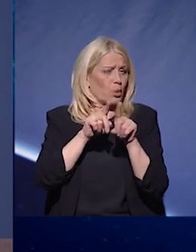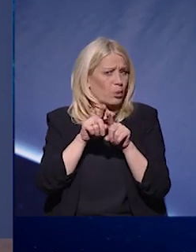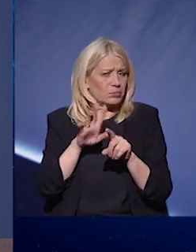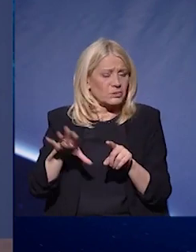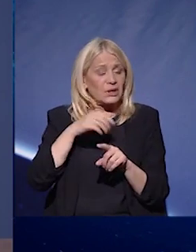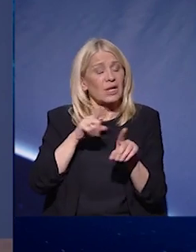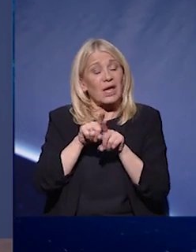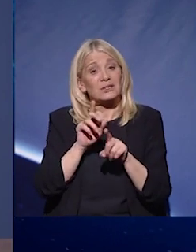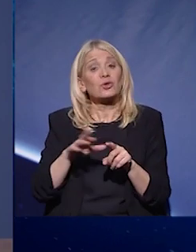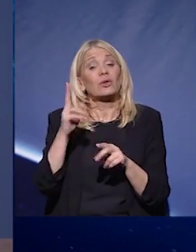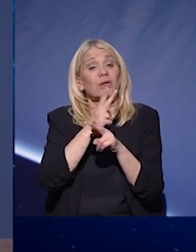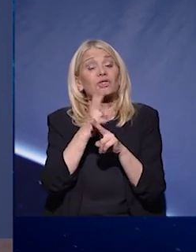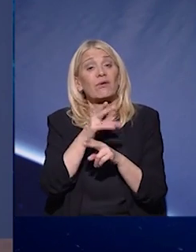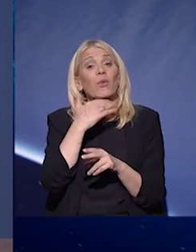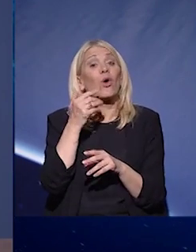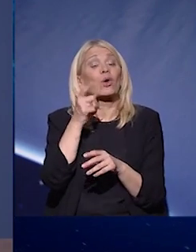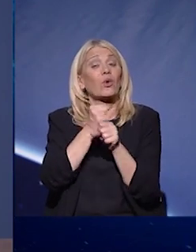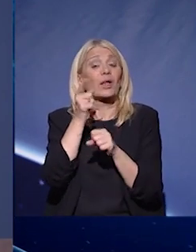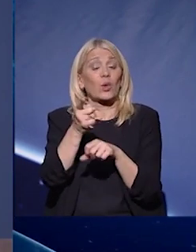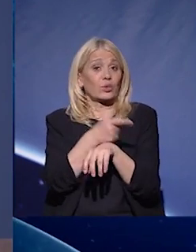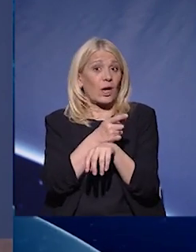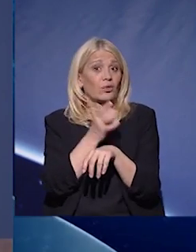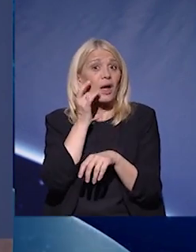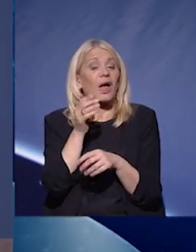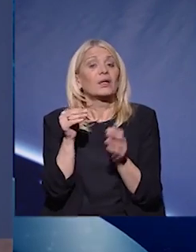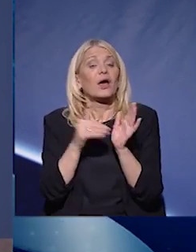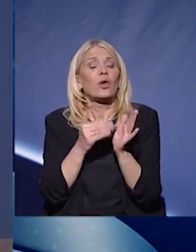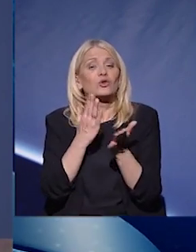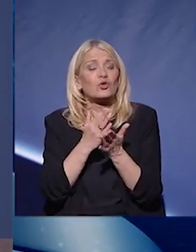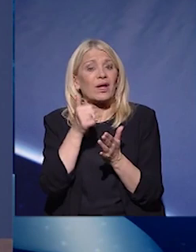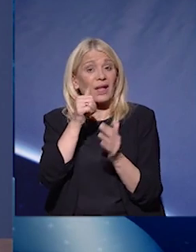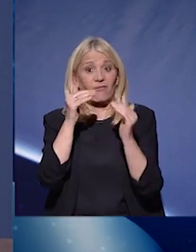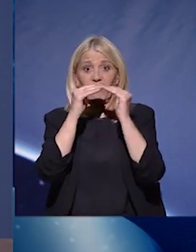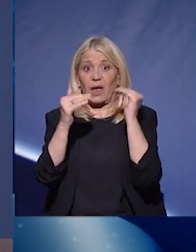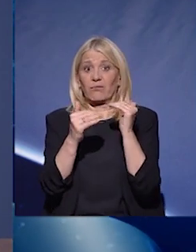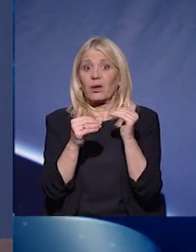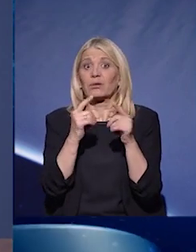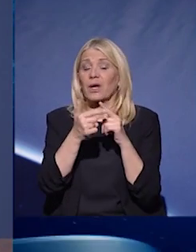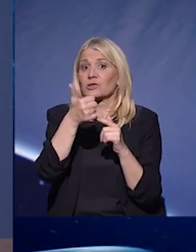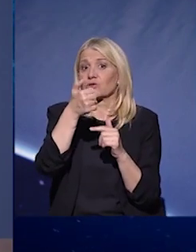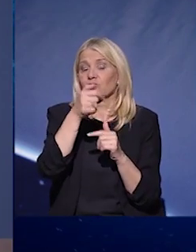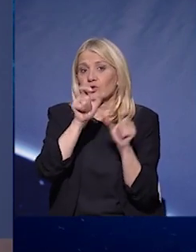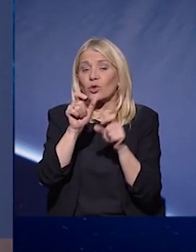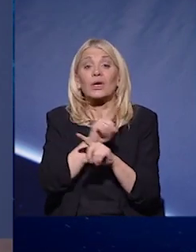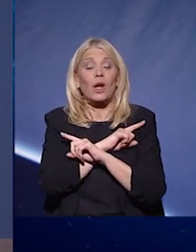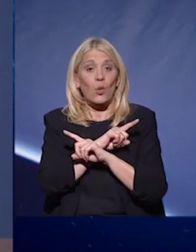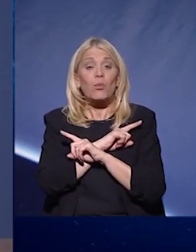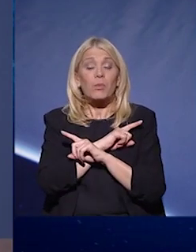i to će mnogi da urade u momentu kad se još uvek na dnevnom nivou javljaju i stotine